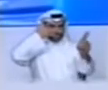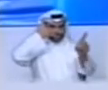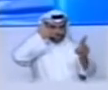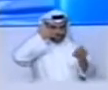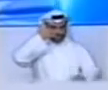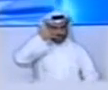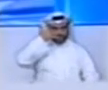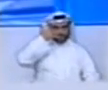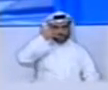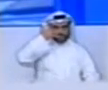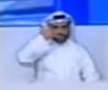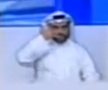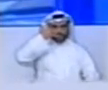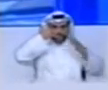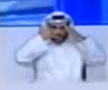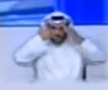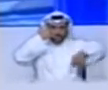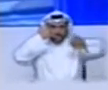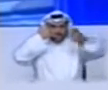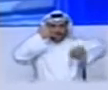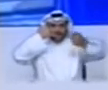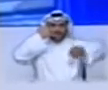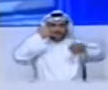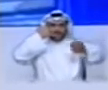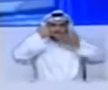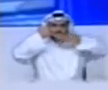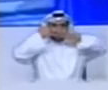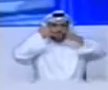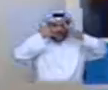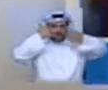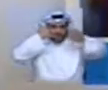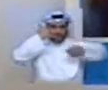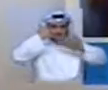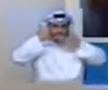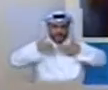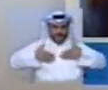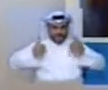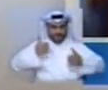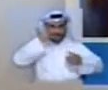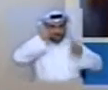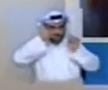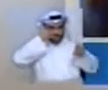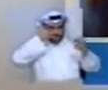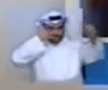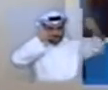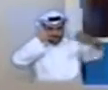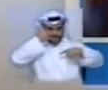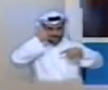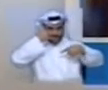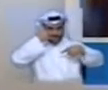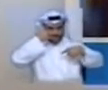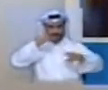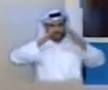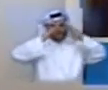الشهر الفضيل؟ بداية نقول لك مساء الخير ونحيي اخوانك المشاهدين، وبهذه المناسبة ودنا بداية